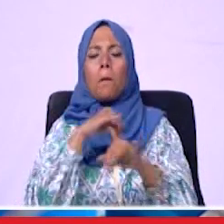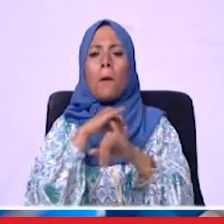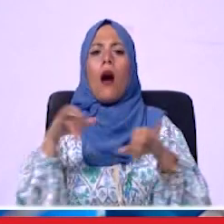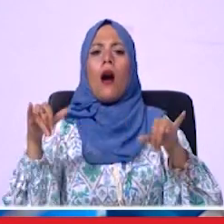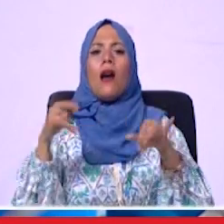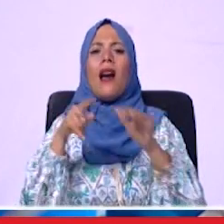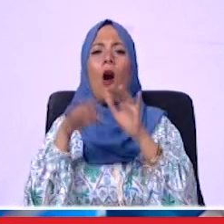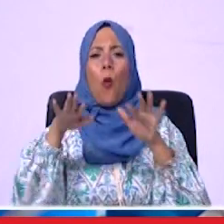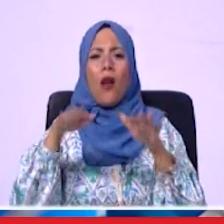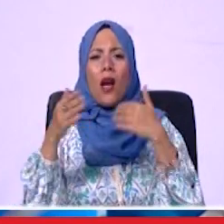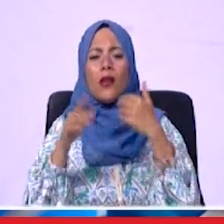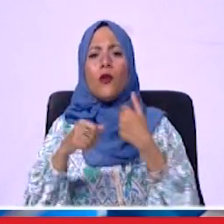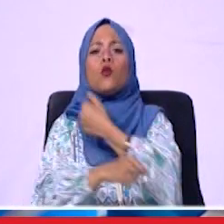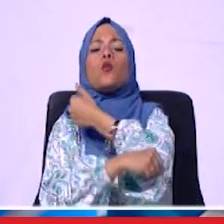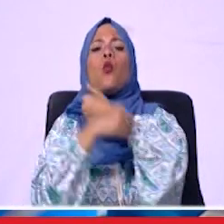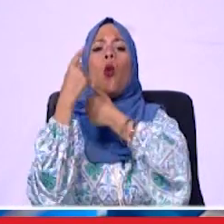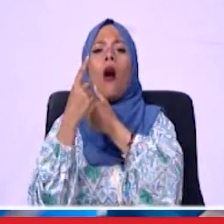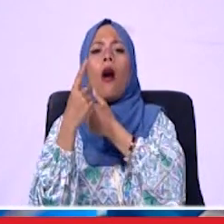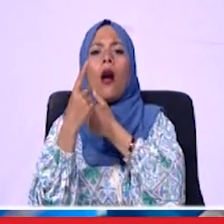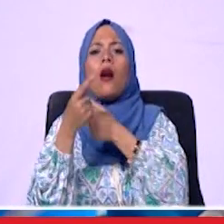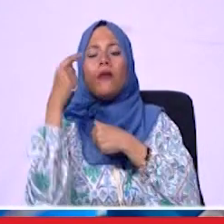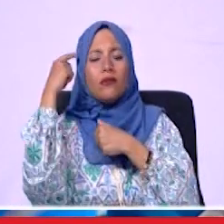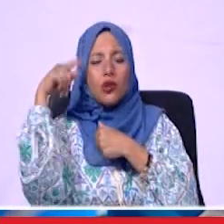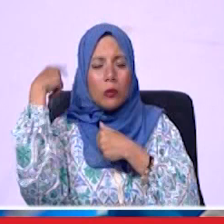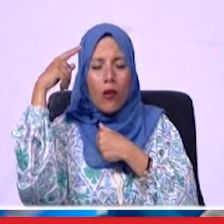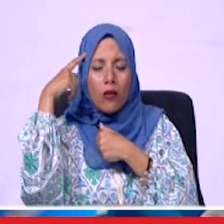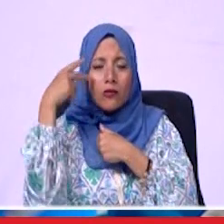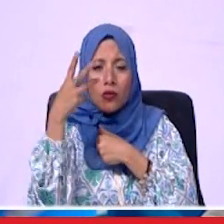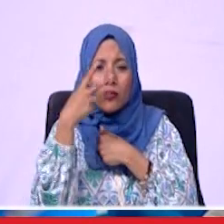قعدت اسبوع اغمى عليا ما مش في الوعي خالص،